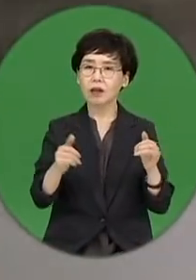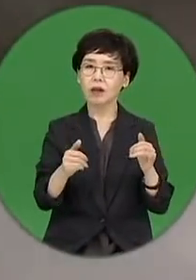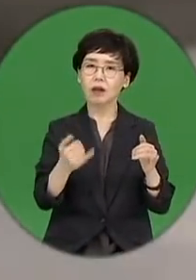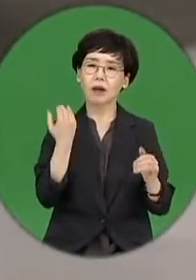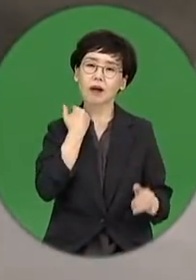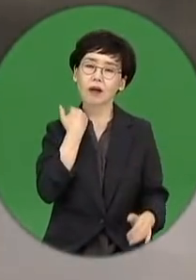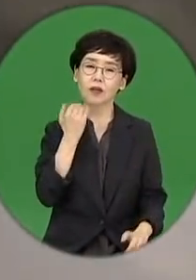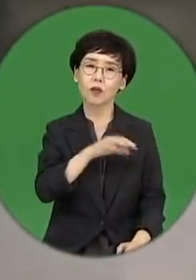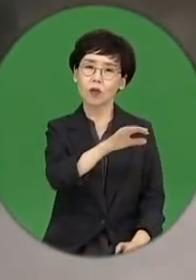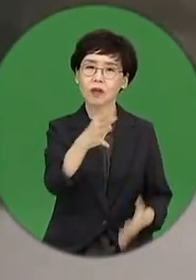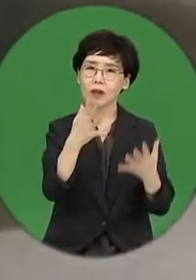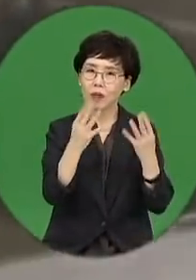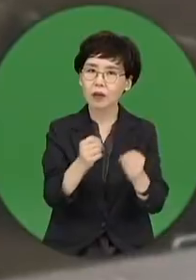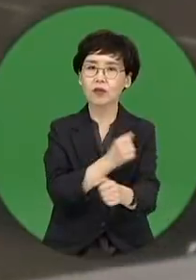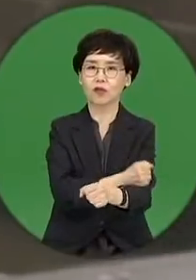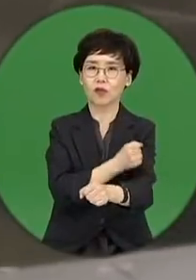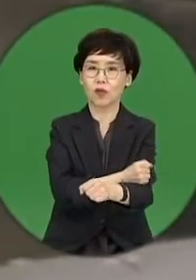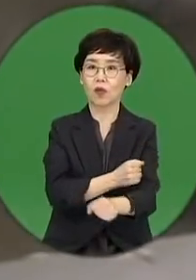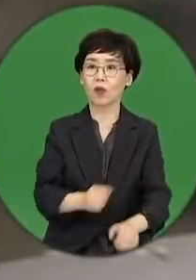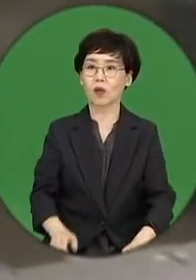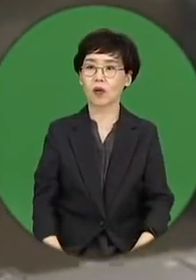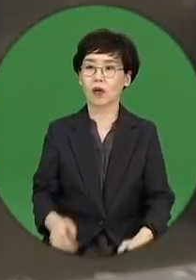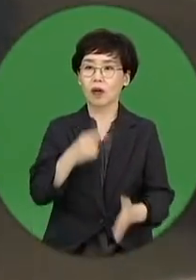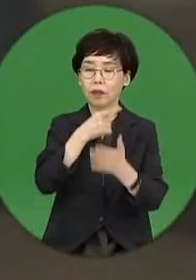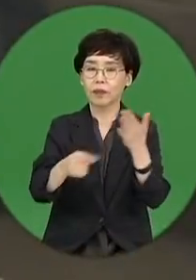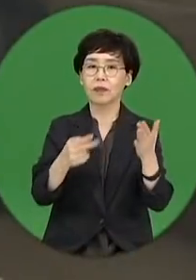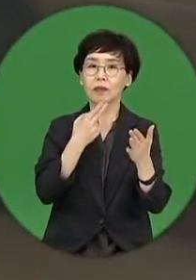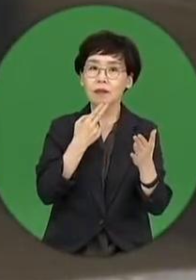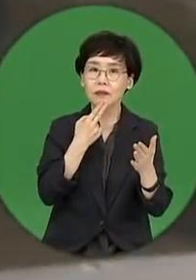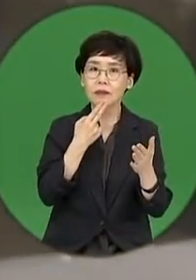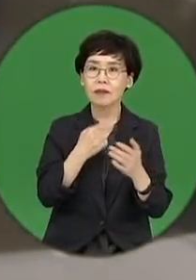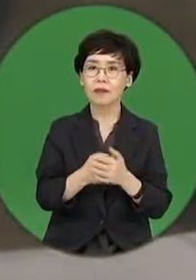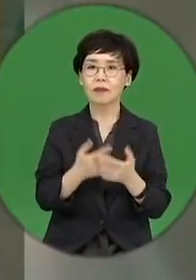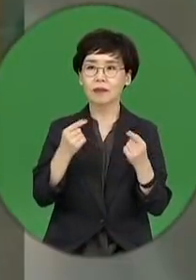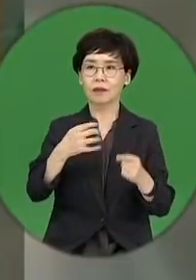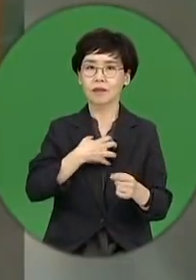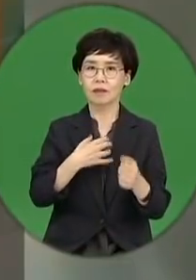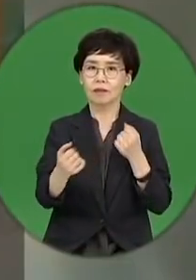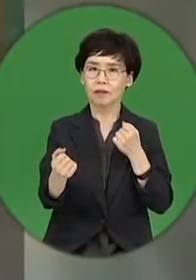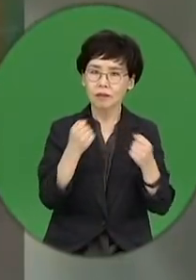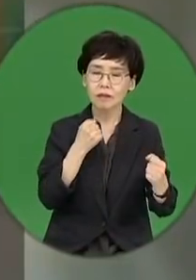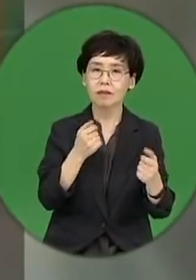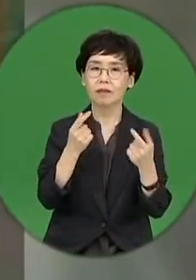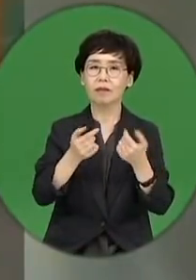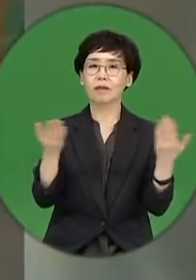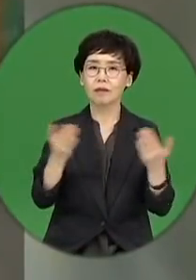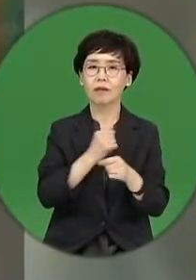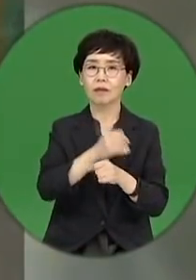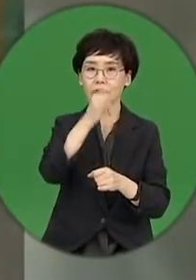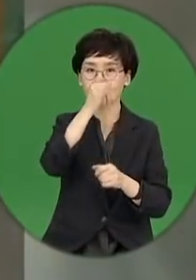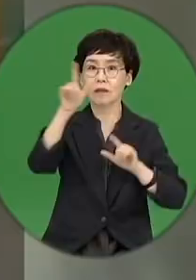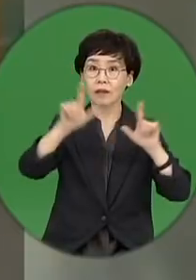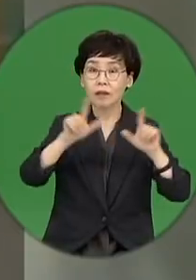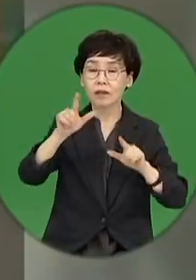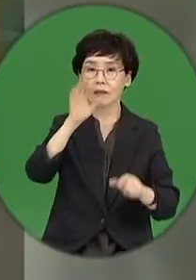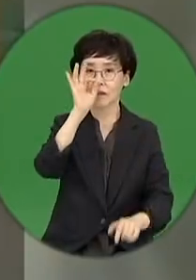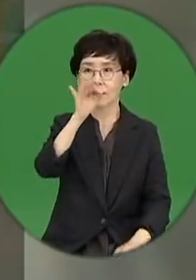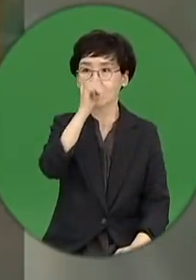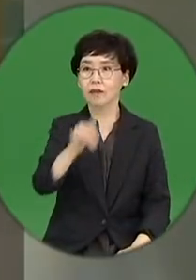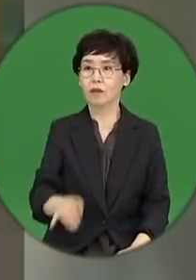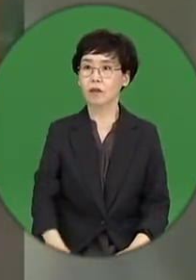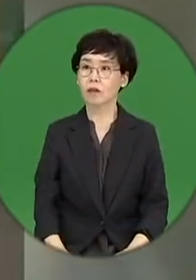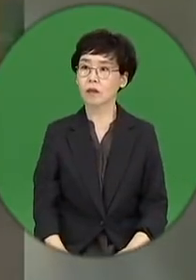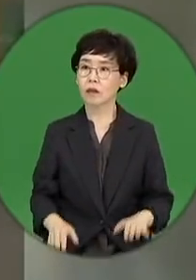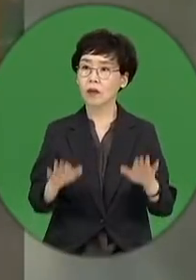지금 집안에 계시는데 피해가 없도록 저런 정말 위험을 무릅쓰고 저런 일을 하고 있는 장면 여러분 보고 계시고요. 이번엔 또 어디입니까?